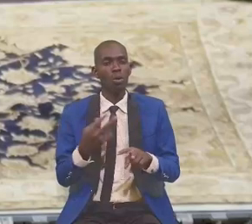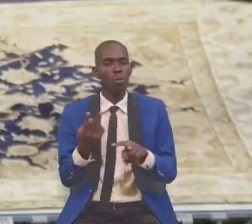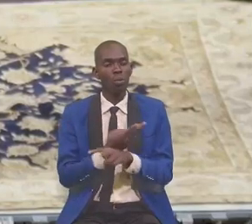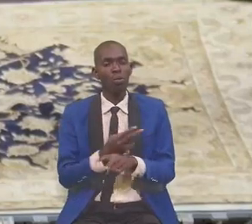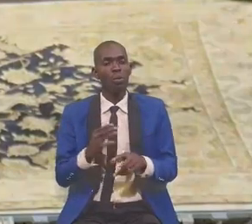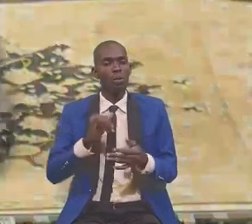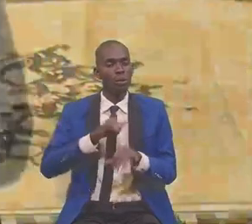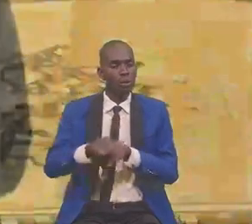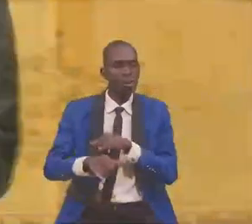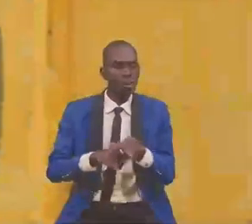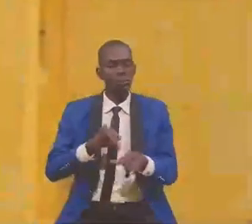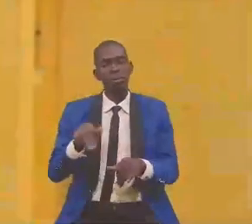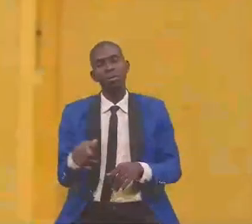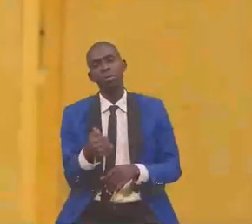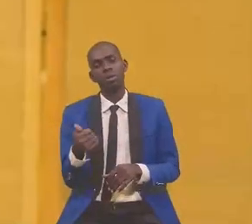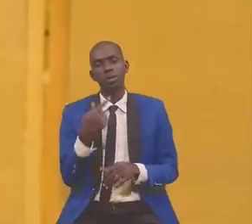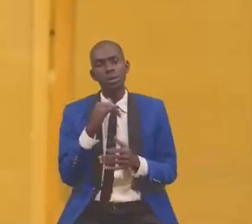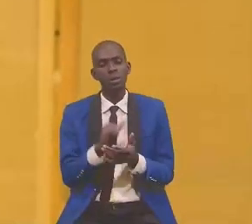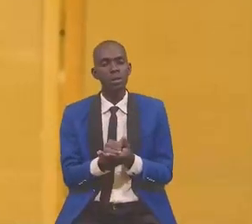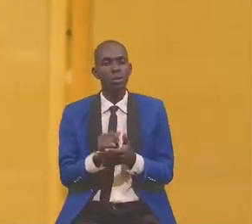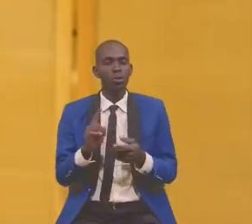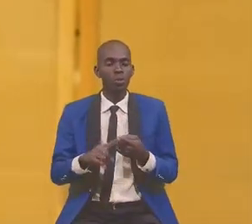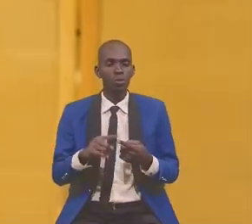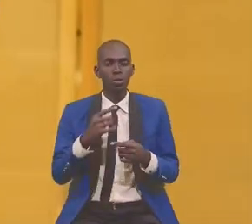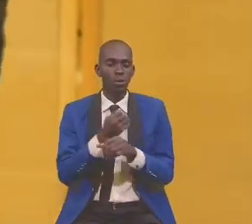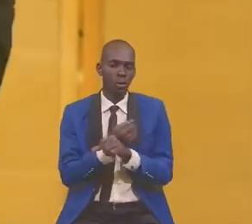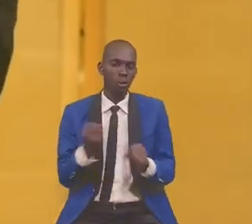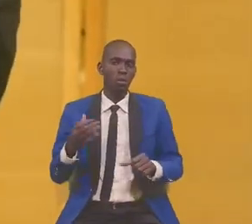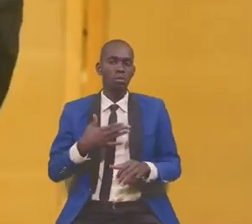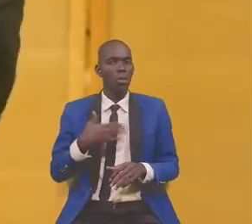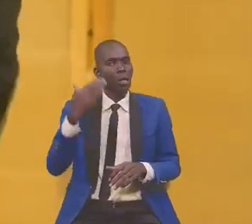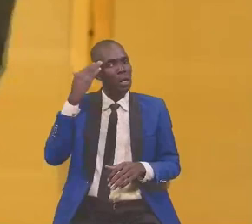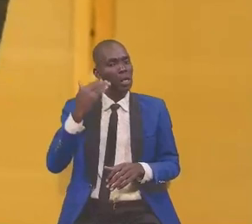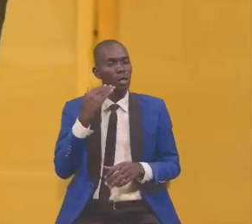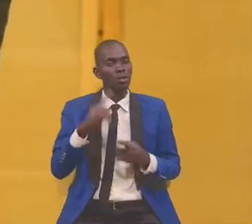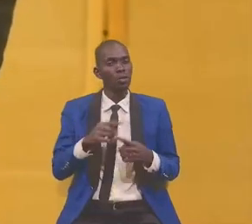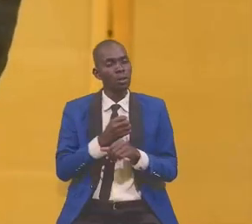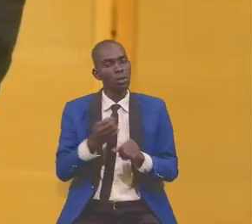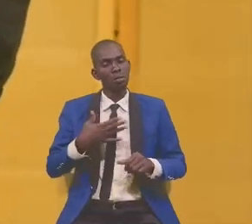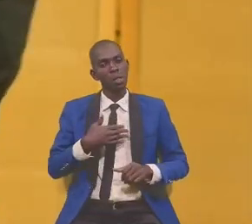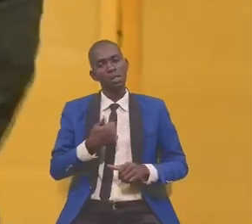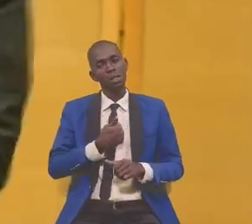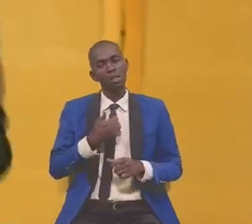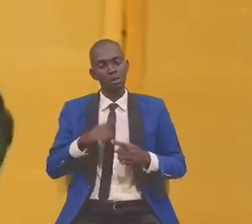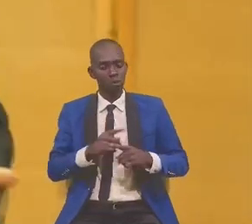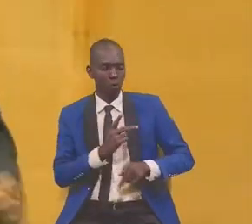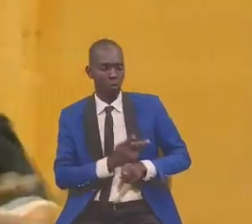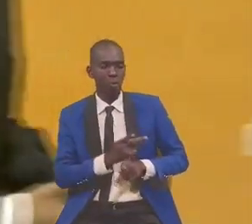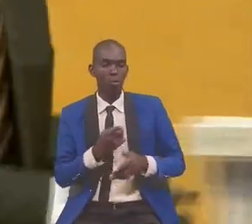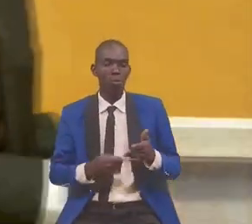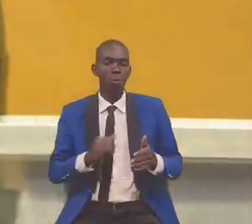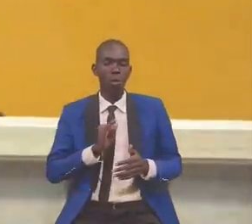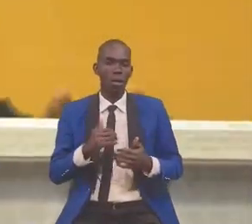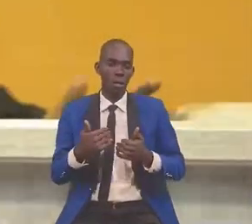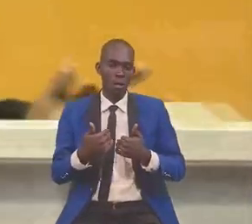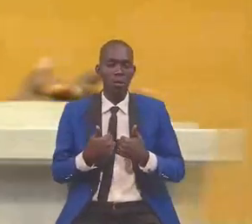eux-mêmes. Qu'est-ce qu'il faut faire? Est-ce qu'il faut sauver ma tête? Qu'est-ce que je dois faire? Est-ce qu'il faut préserver ce que j'ai? Qu'est-ce que je dois faire? Oh, la plupart des